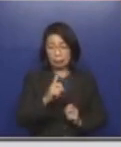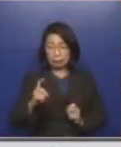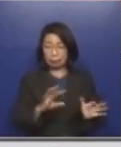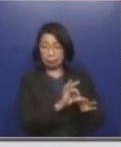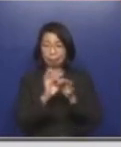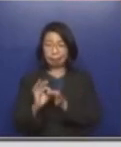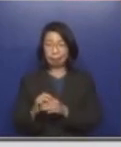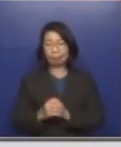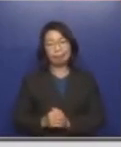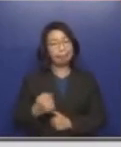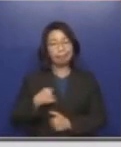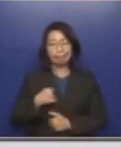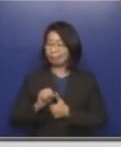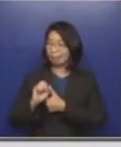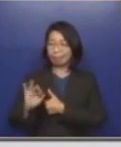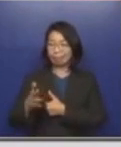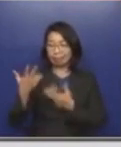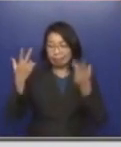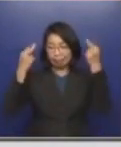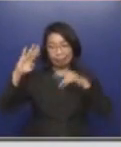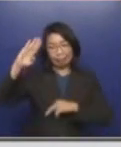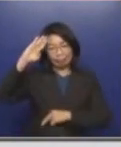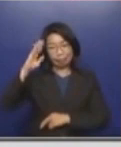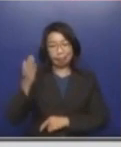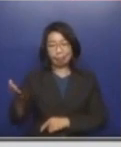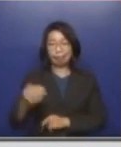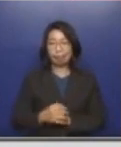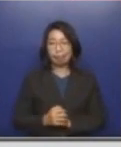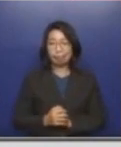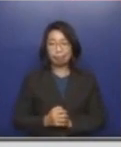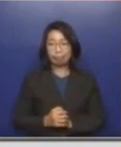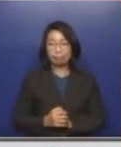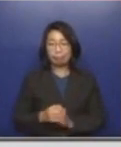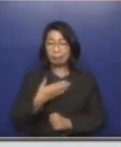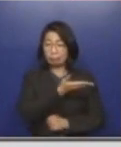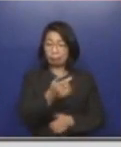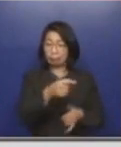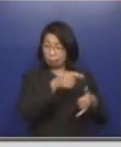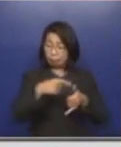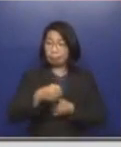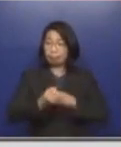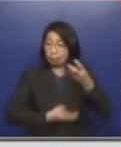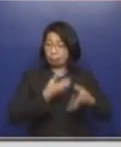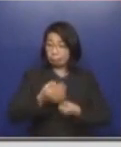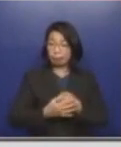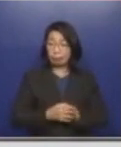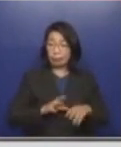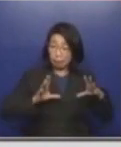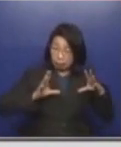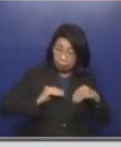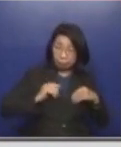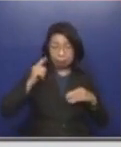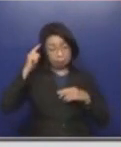ผมไม่แนะนำท่านนายกและผมคิดว่าท่านนายกเองเนี่ยอย่างที่ทุกท่านได้อภิปรายไว้นะครับใครจะเห็นชอบใคร